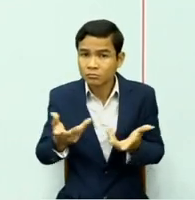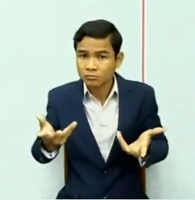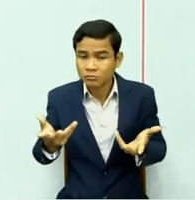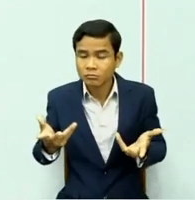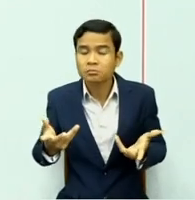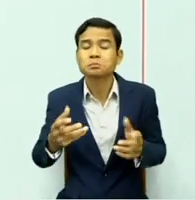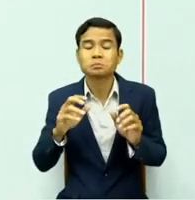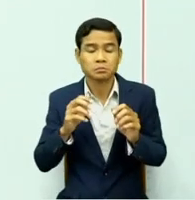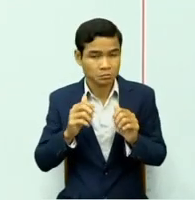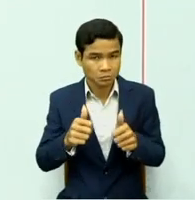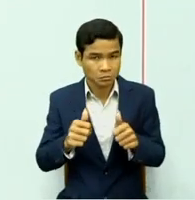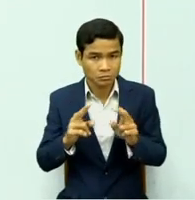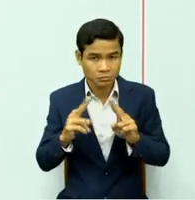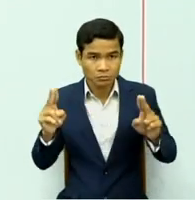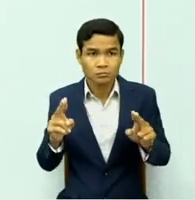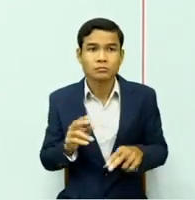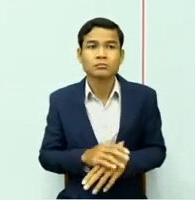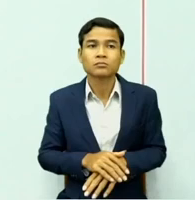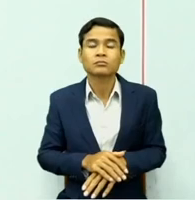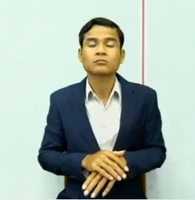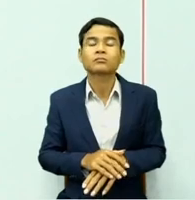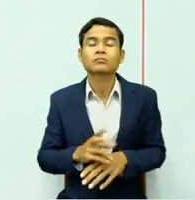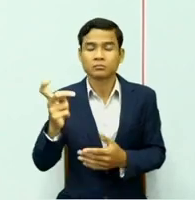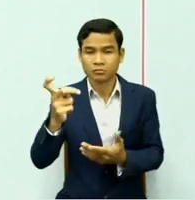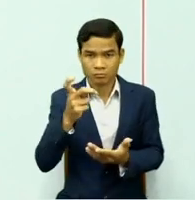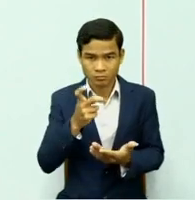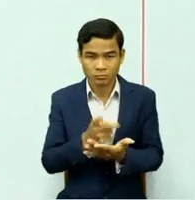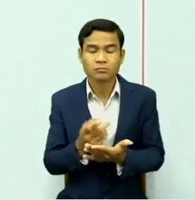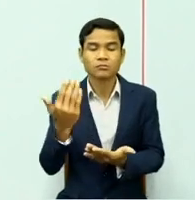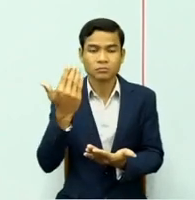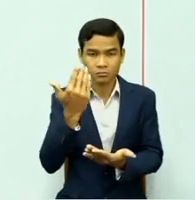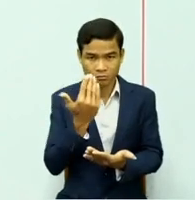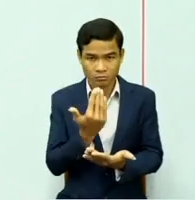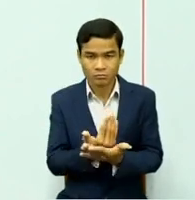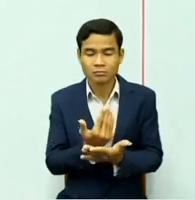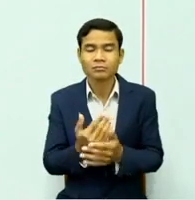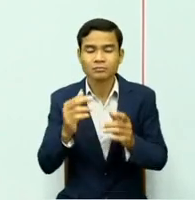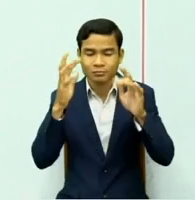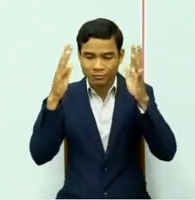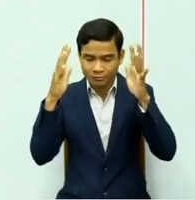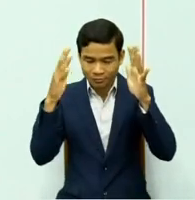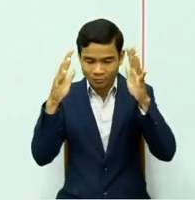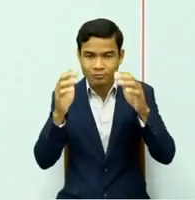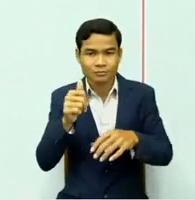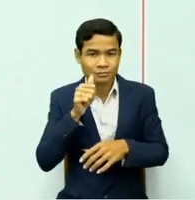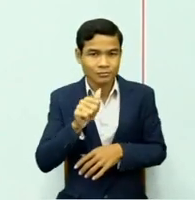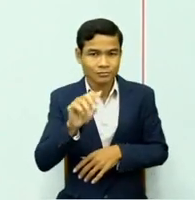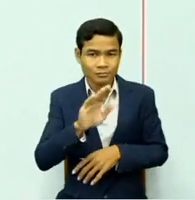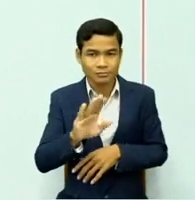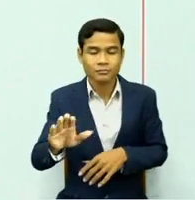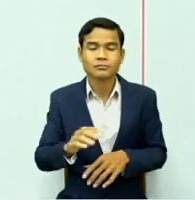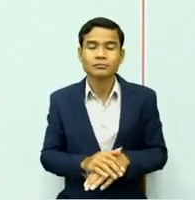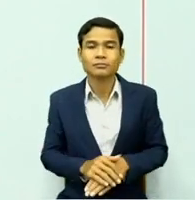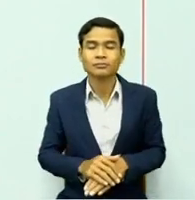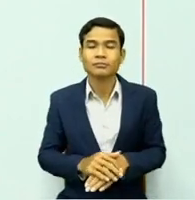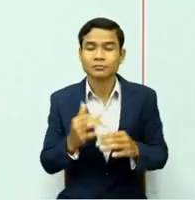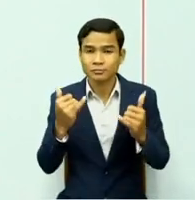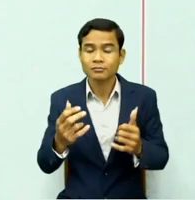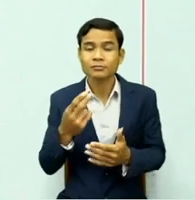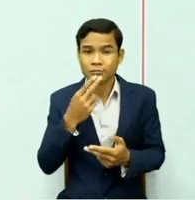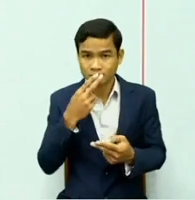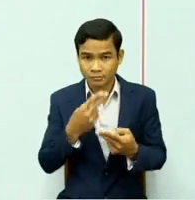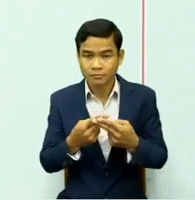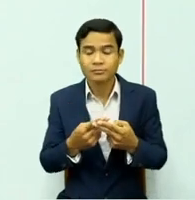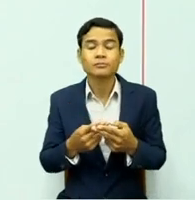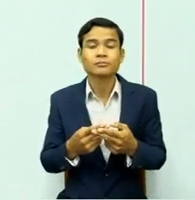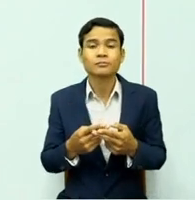ចាល្អណាស់គេហៅថាលំនាំគំរូស្ទួនណាកូនអើយត្រូវឲ្យសាកណៃមួយចាអញ្ចឹងឥឡូវកូនឆ្លើយម្ដងទៀតមើល